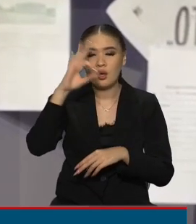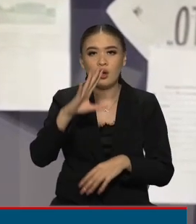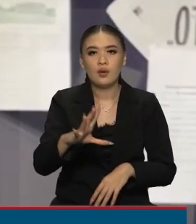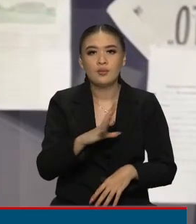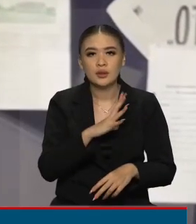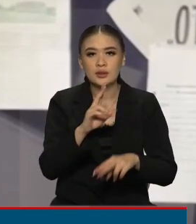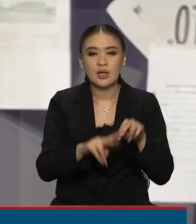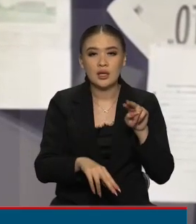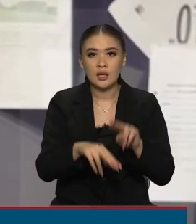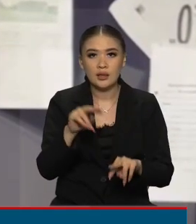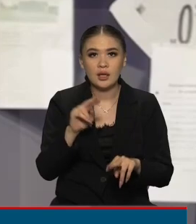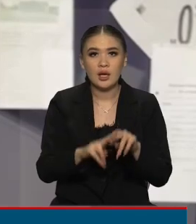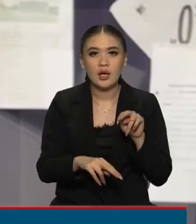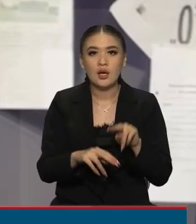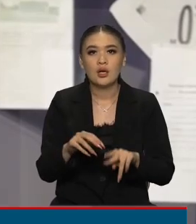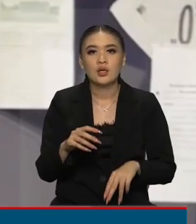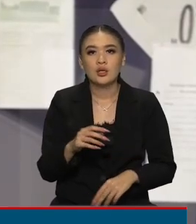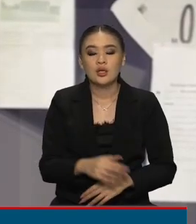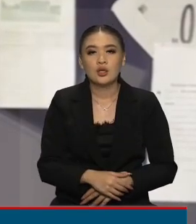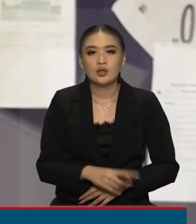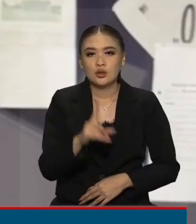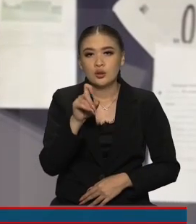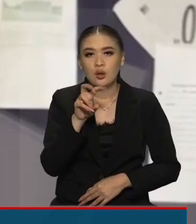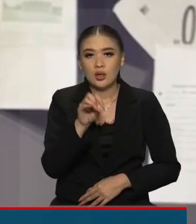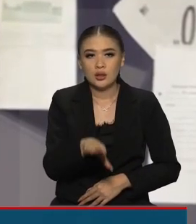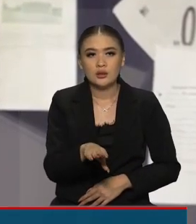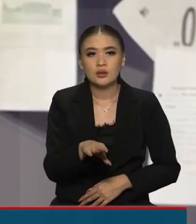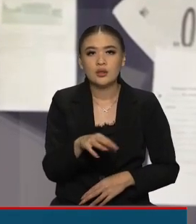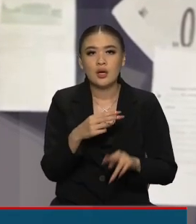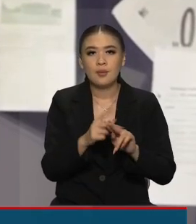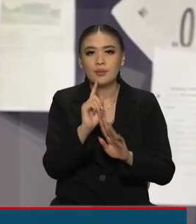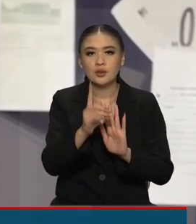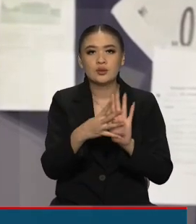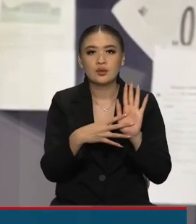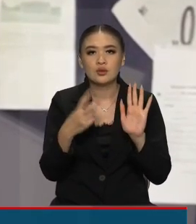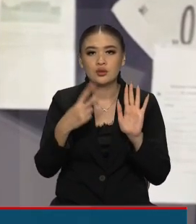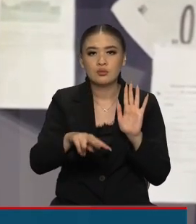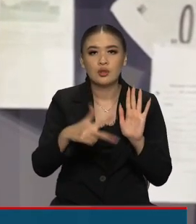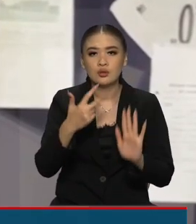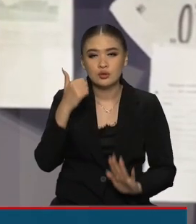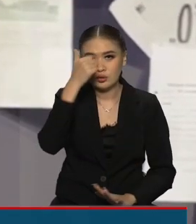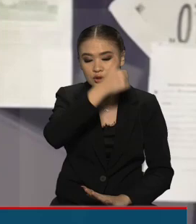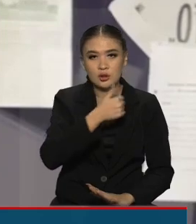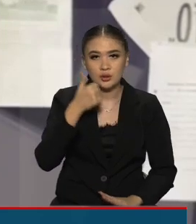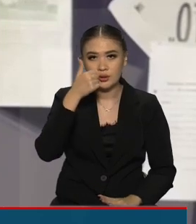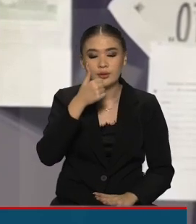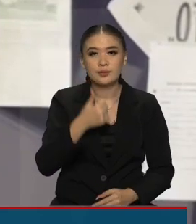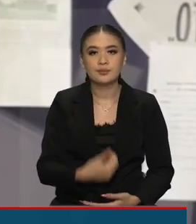салынғанына, құрылғанына тура 100 жыл толып отыр. 1923 жылғы